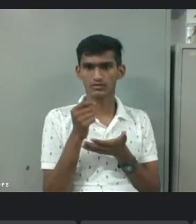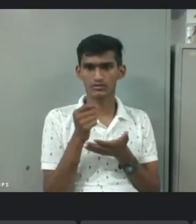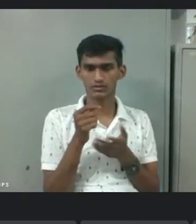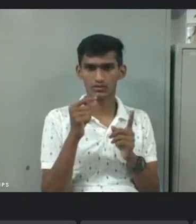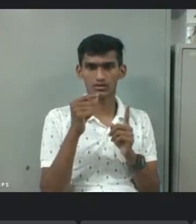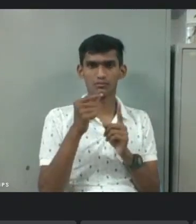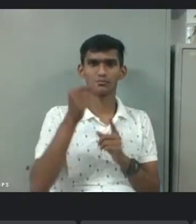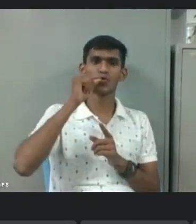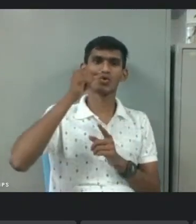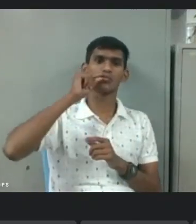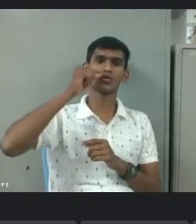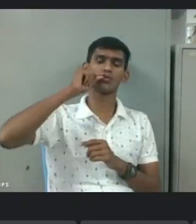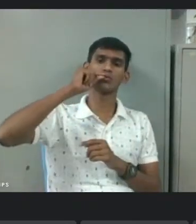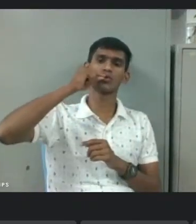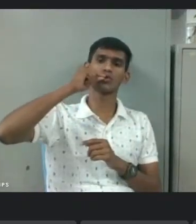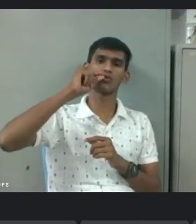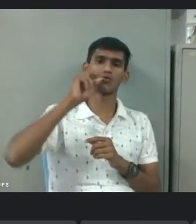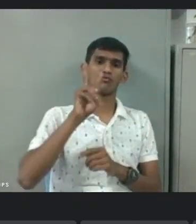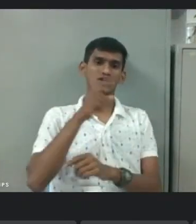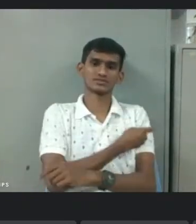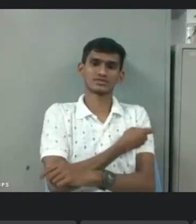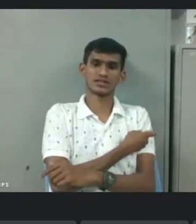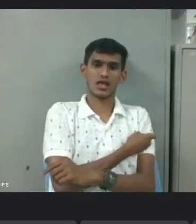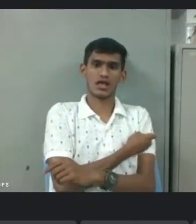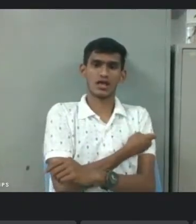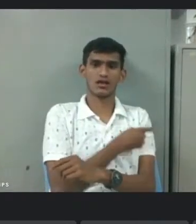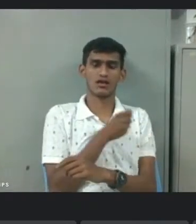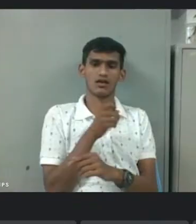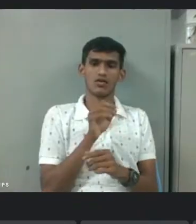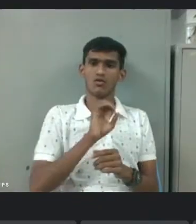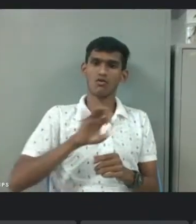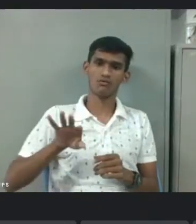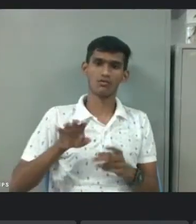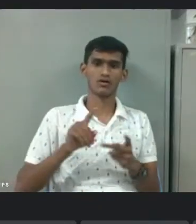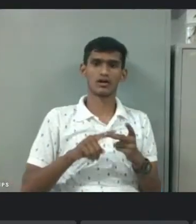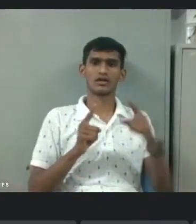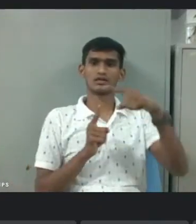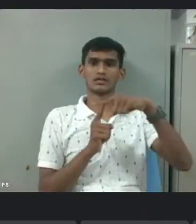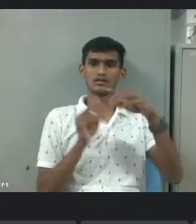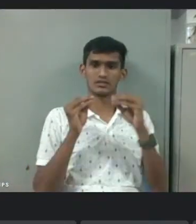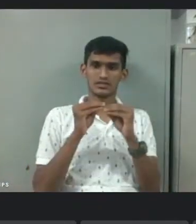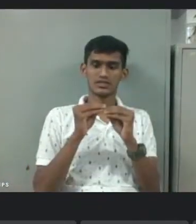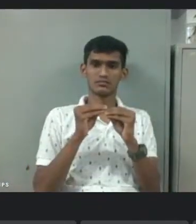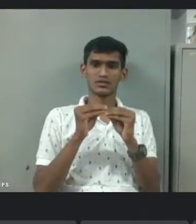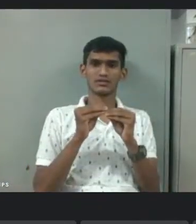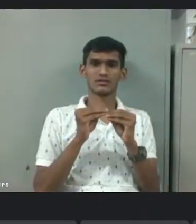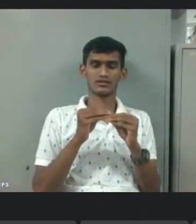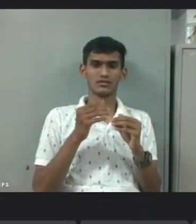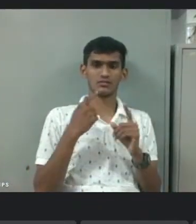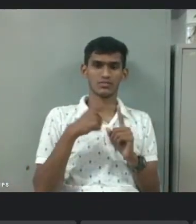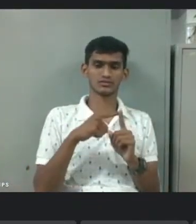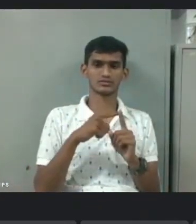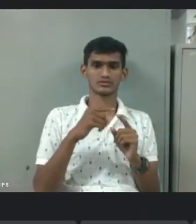പോളിയോ വാക്സിൻ, നമുക്ക് പോളിയോ എടുത്തു കളയാൻ തന്നെ സാധിച്ചു. TB പോലെയുള്ള മാരകാസുഖങ്ങൾ, കുഷ്ഠരോഗം,